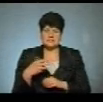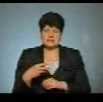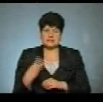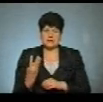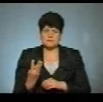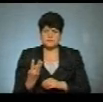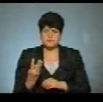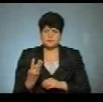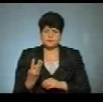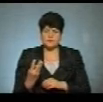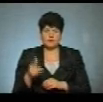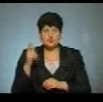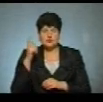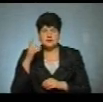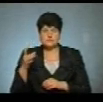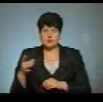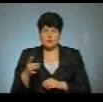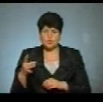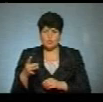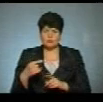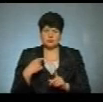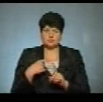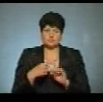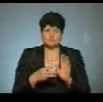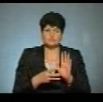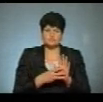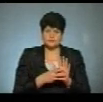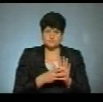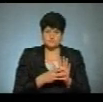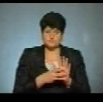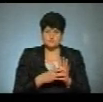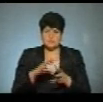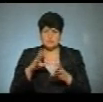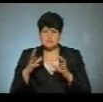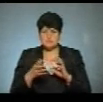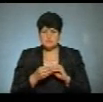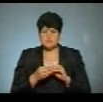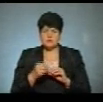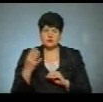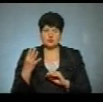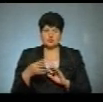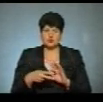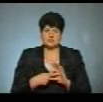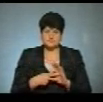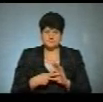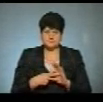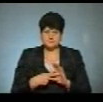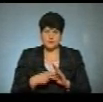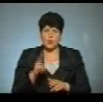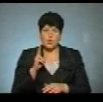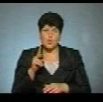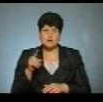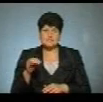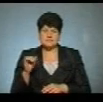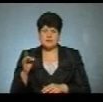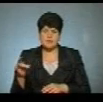53, в Чортківському районі на 8 випадків і загальне число 47, в